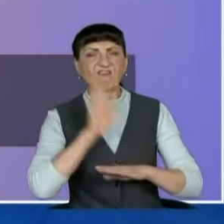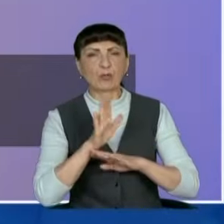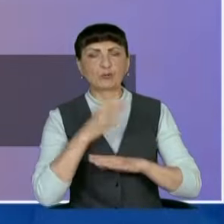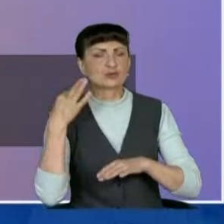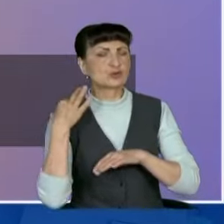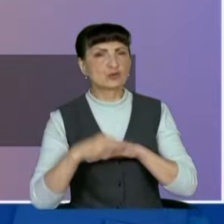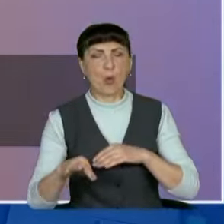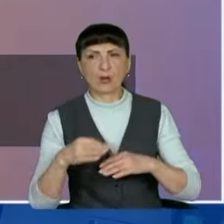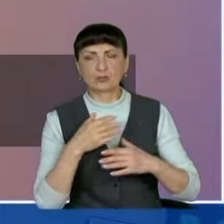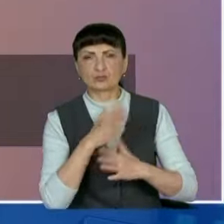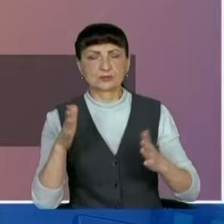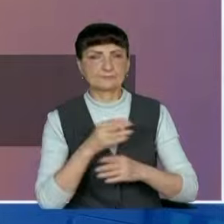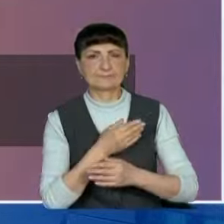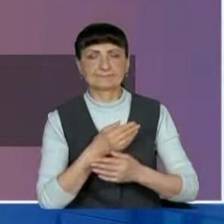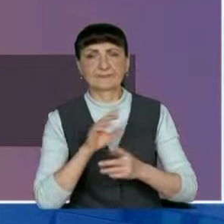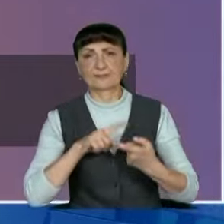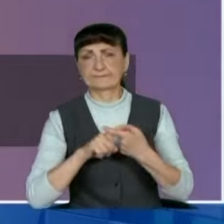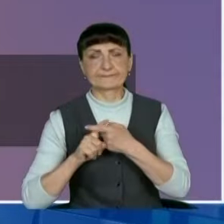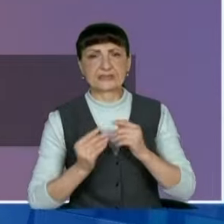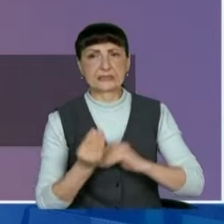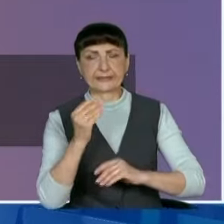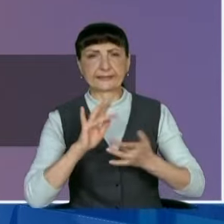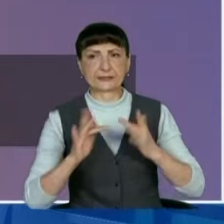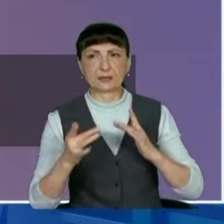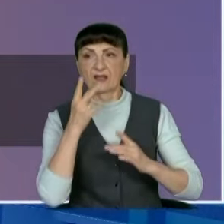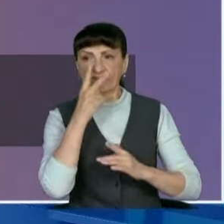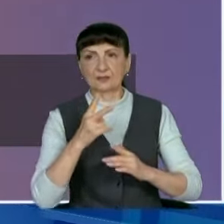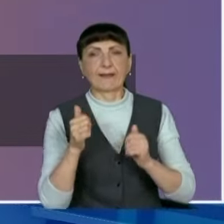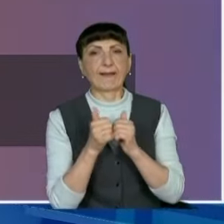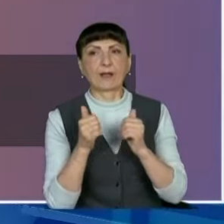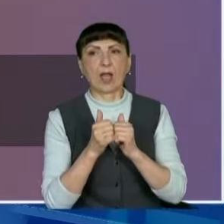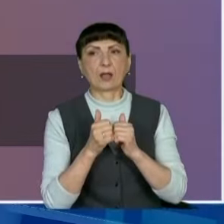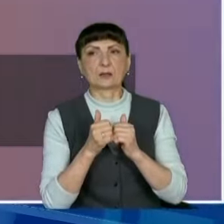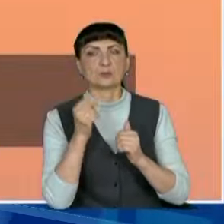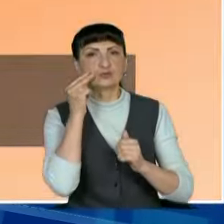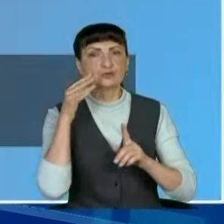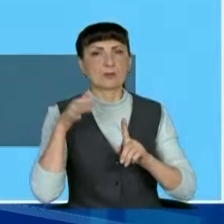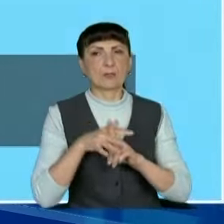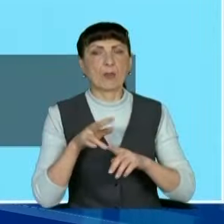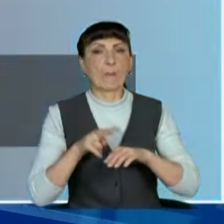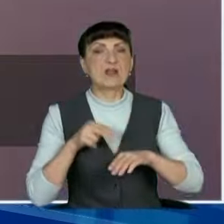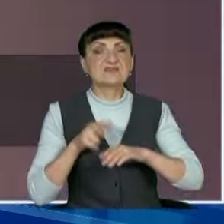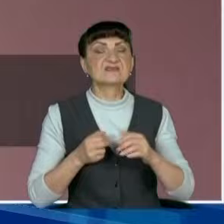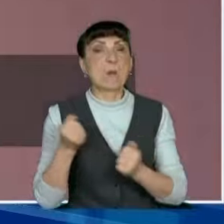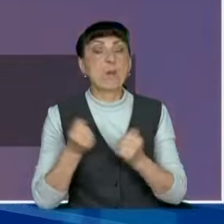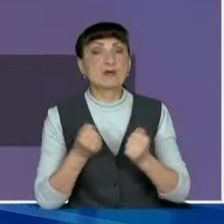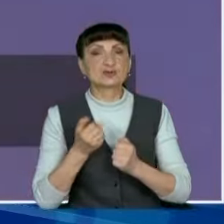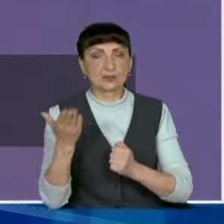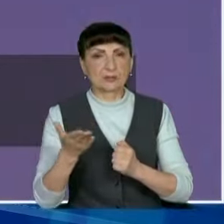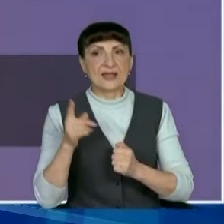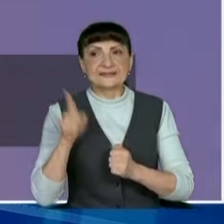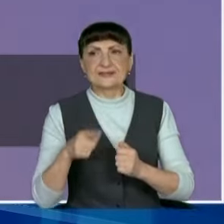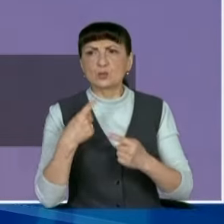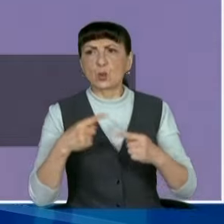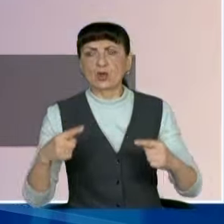обращения распространилось в социальных сетях. На кадрах видно, что недалеко от нападавшего стоит полицейская машина. Здесь же находятся